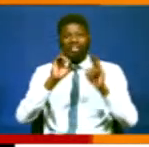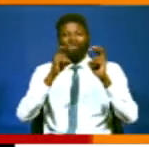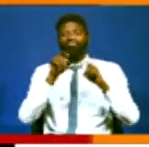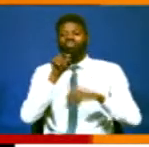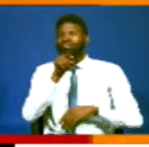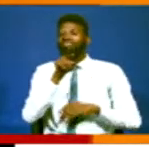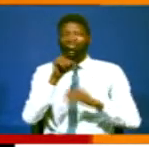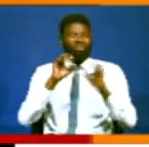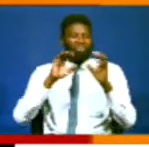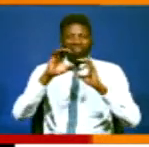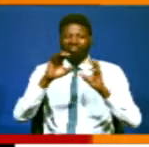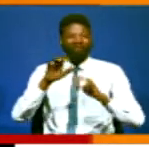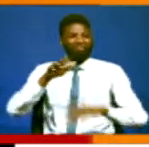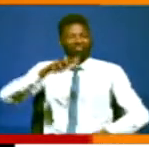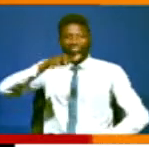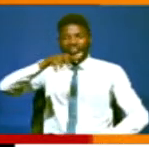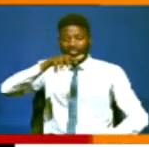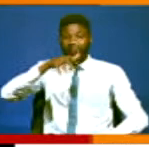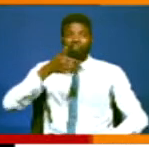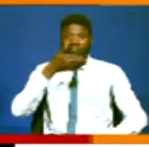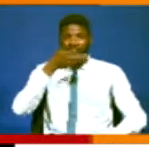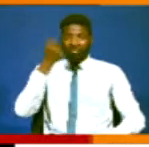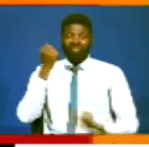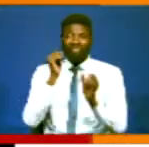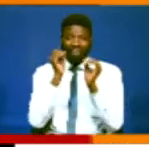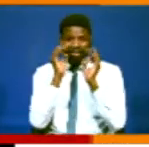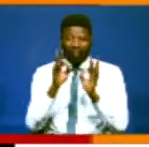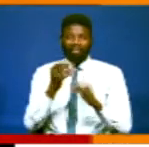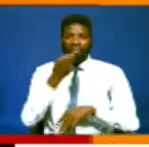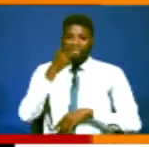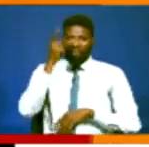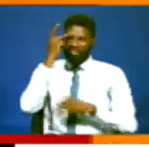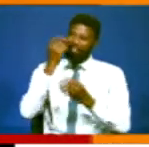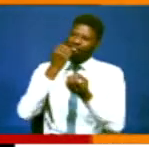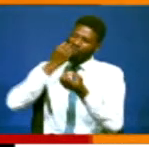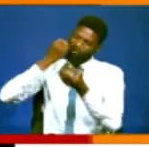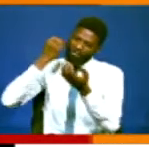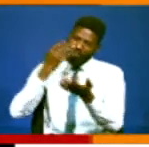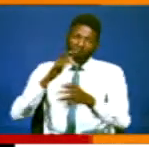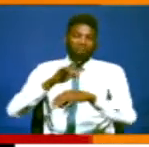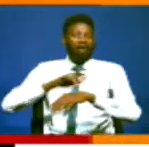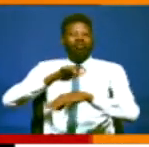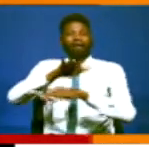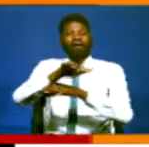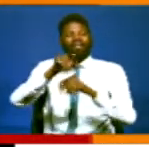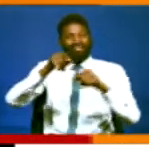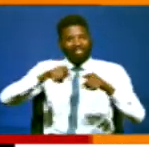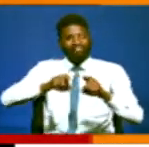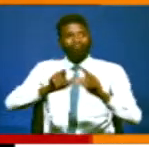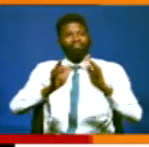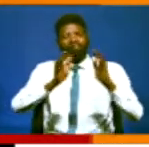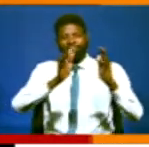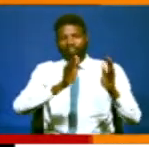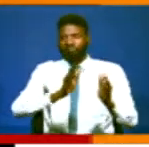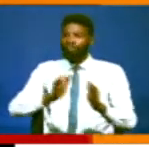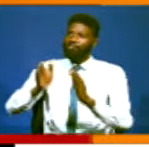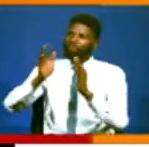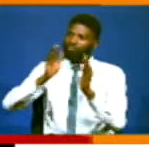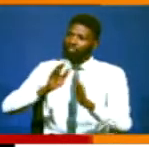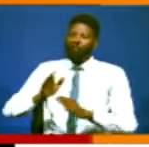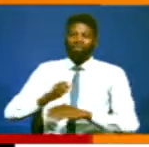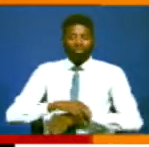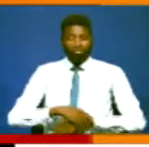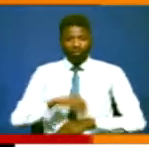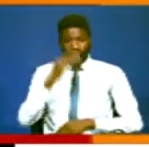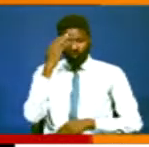Ingekuwa wazi ama ingekuwa bora zaidi ikiwa wazazi wangepata taarifa mapema waweze kujipanga, kwa sababu julisha masuala yote, kwa sababu mtaala wa